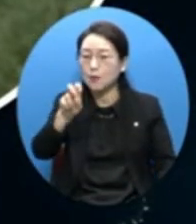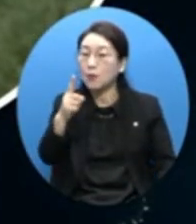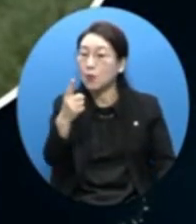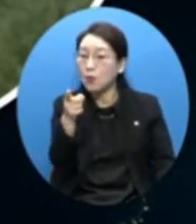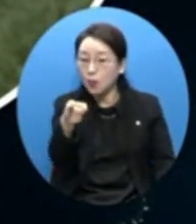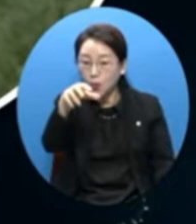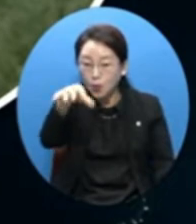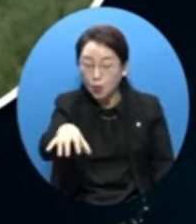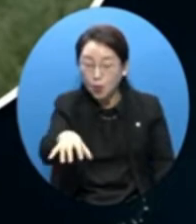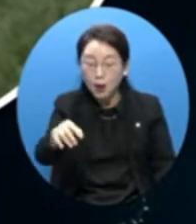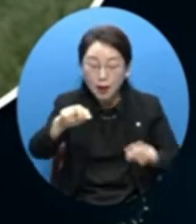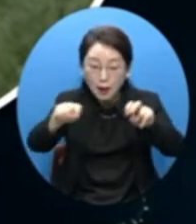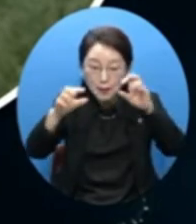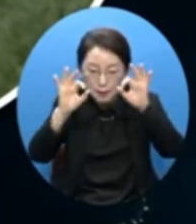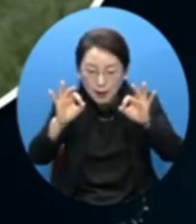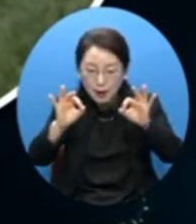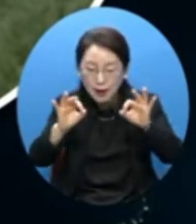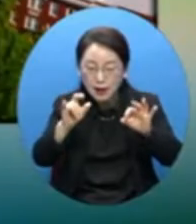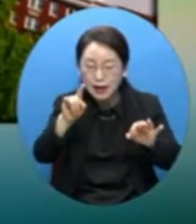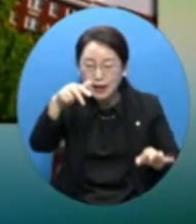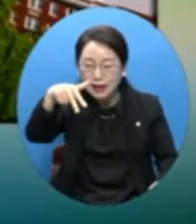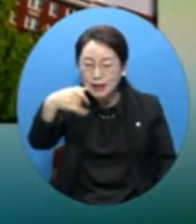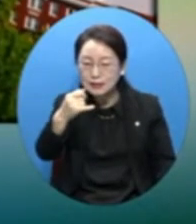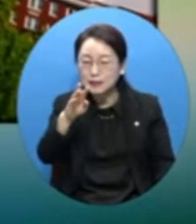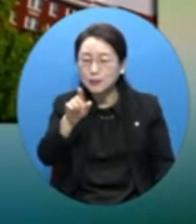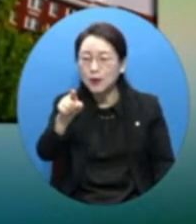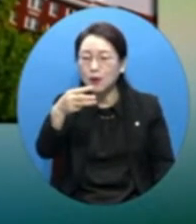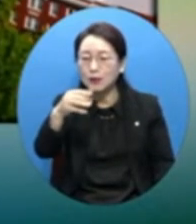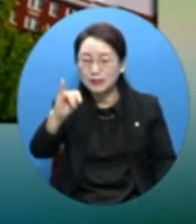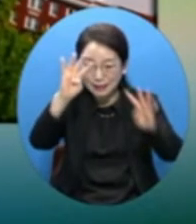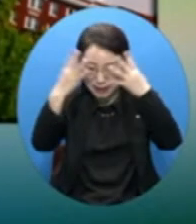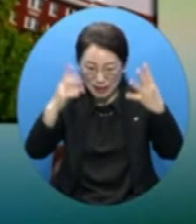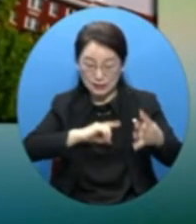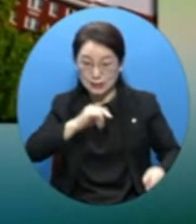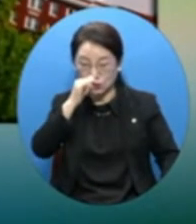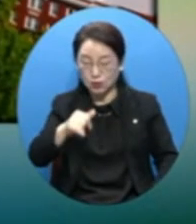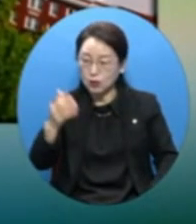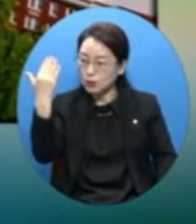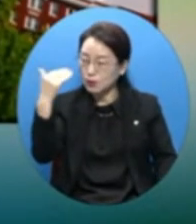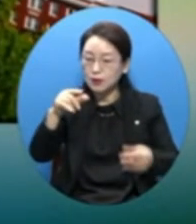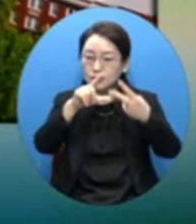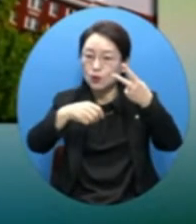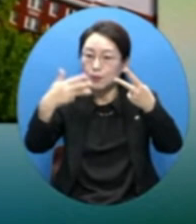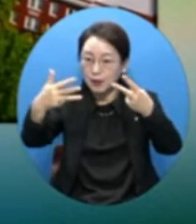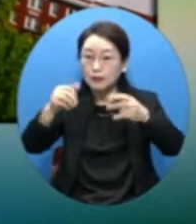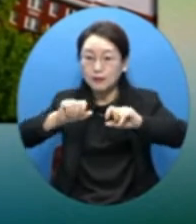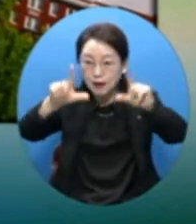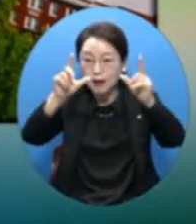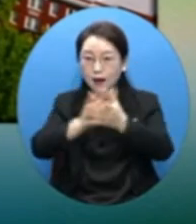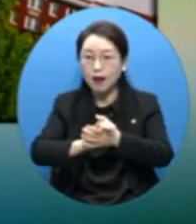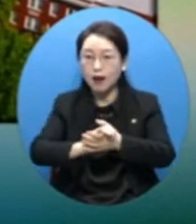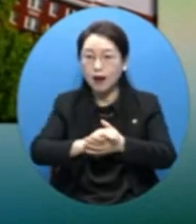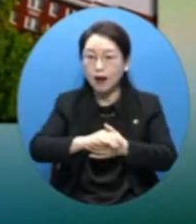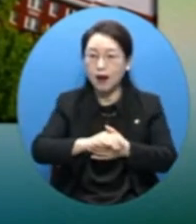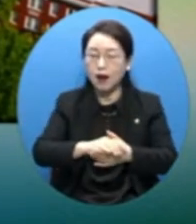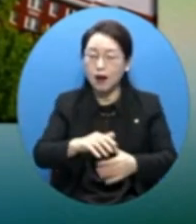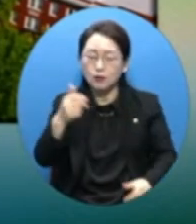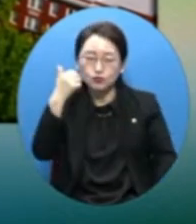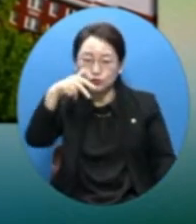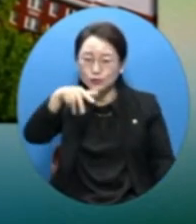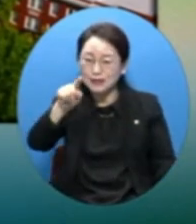에즈베리 대학교가 있는데 2월 8일 날, 지난 2월 8일 날 자크 미어클립이라고